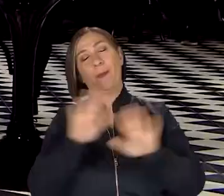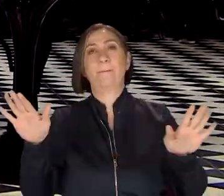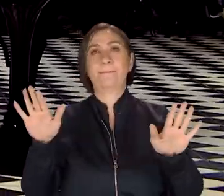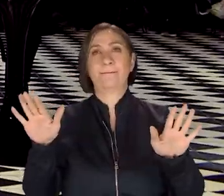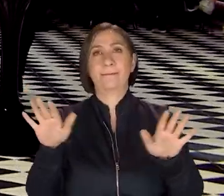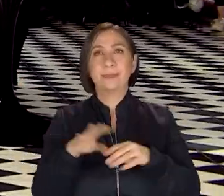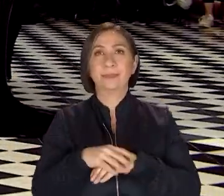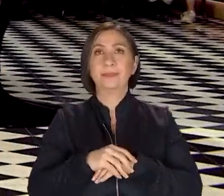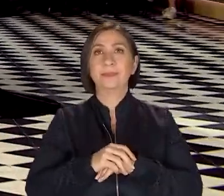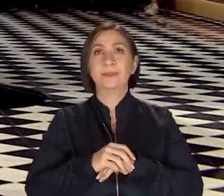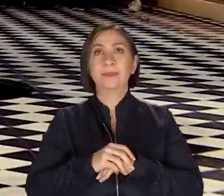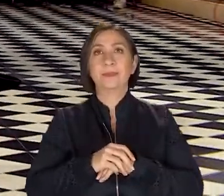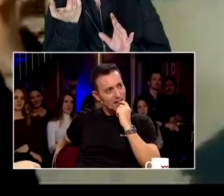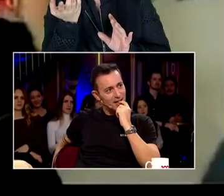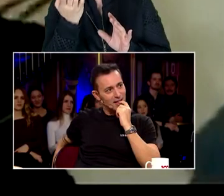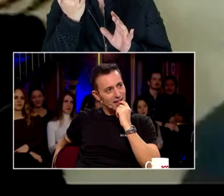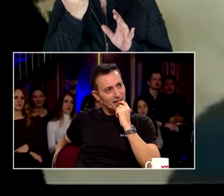Görelim.